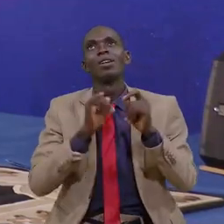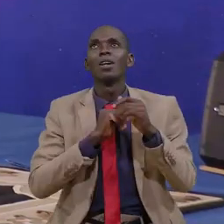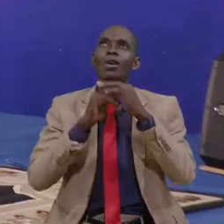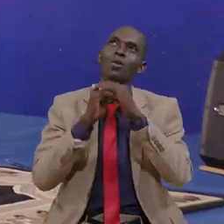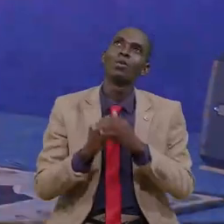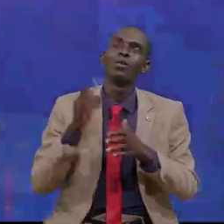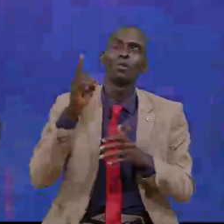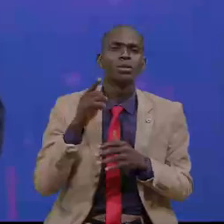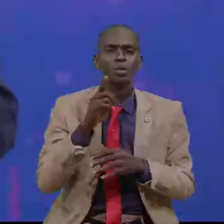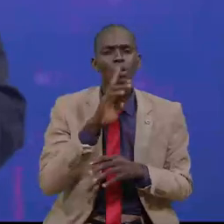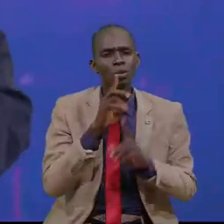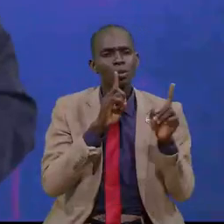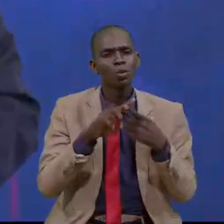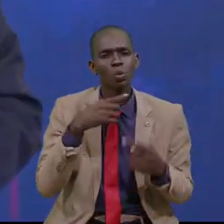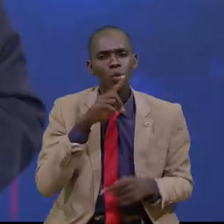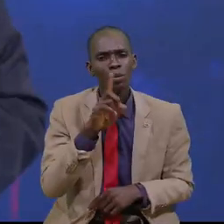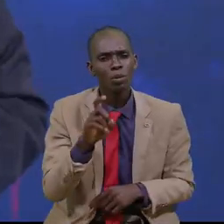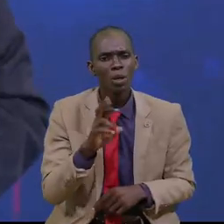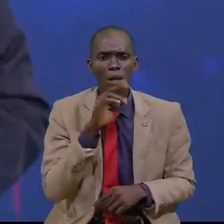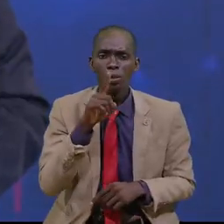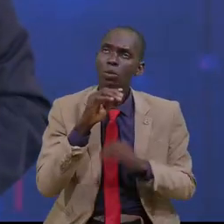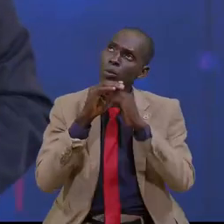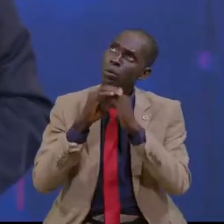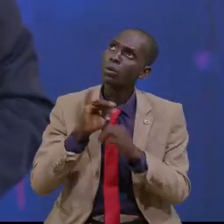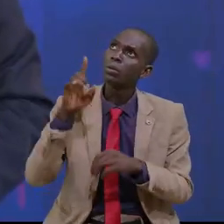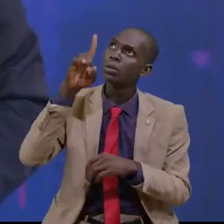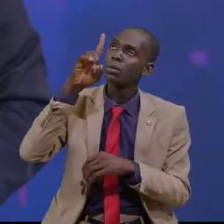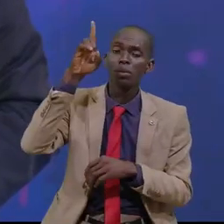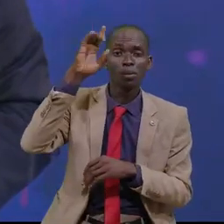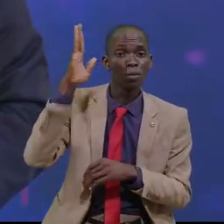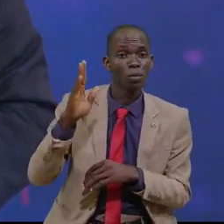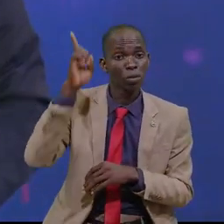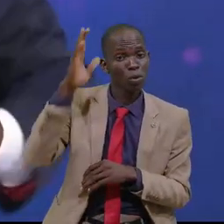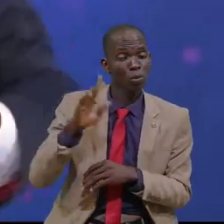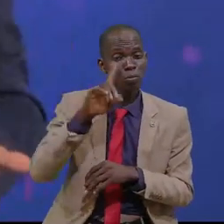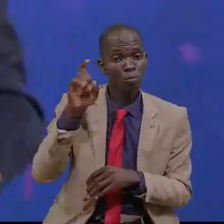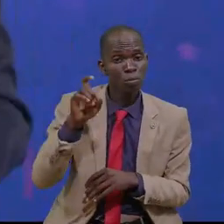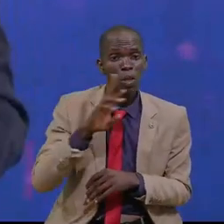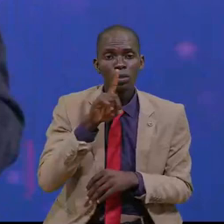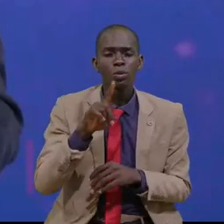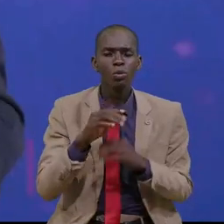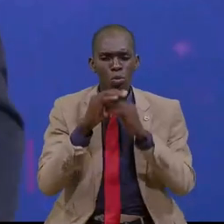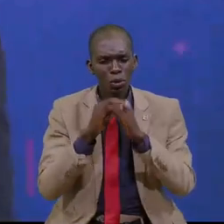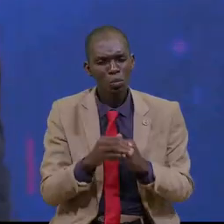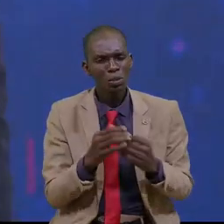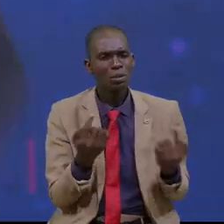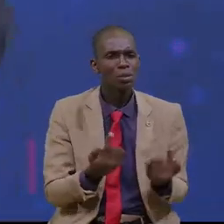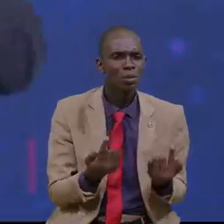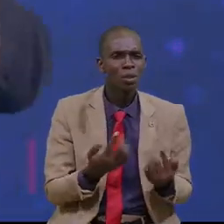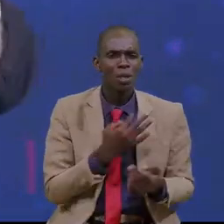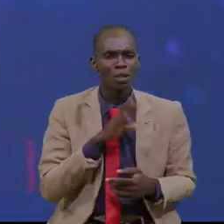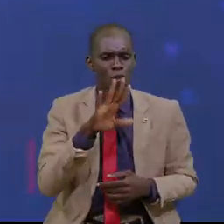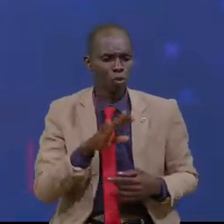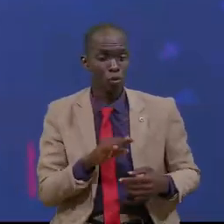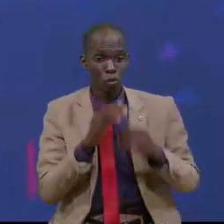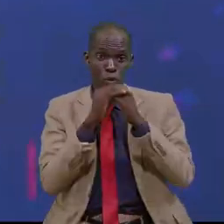t'adore. À qui parles-tu? Est-ce que tu adores Dieu ou avec le péché? Et ta